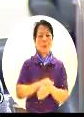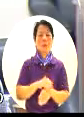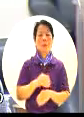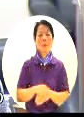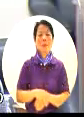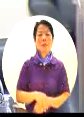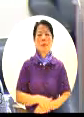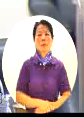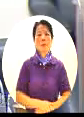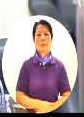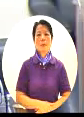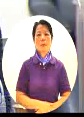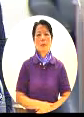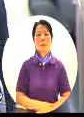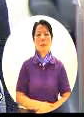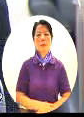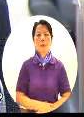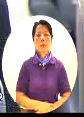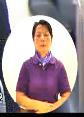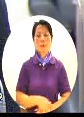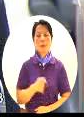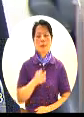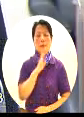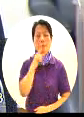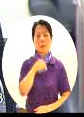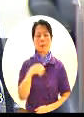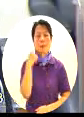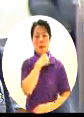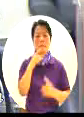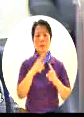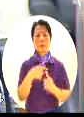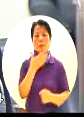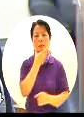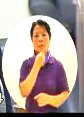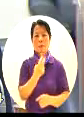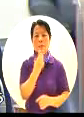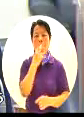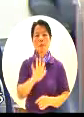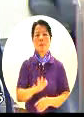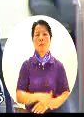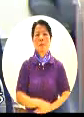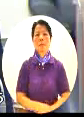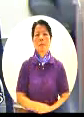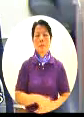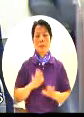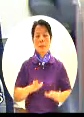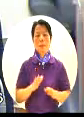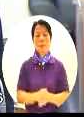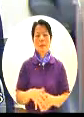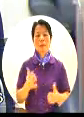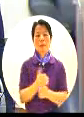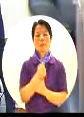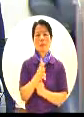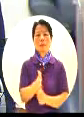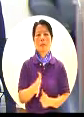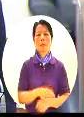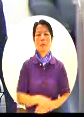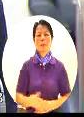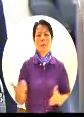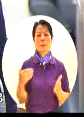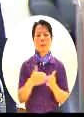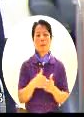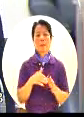信这是咱台湾人的福气哈。啊，今天的总咨询哈到